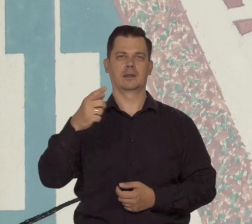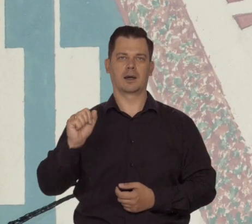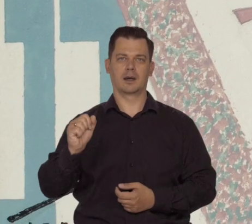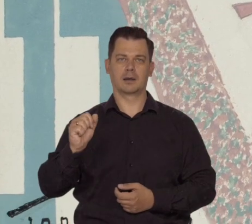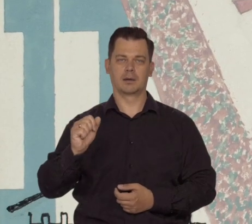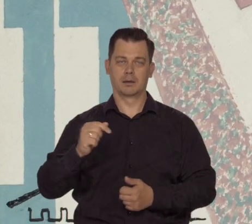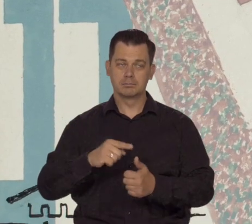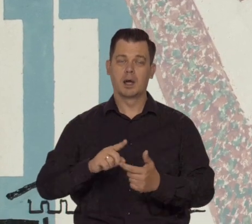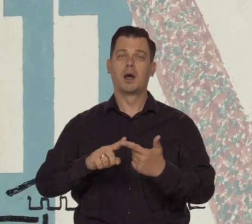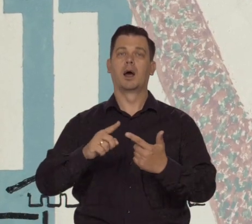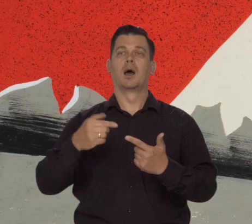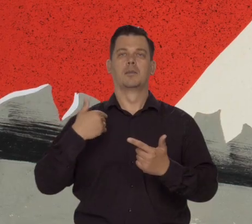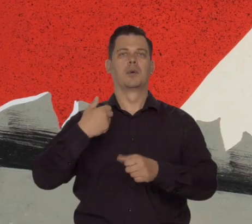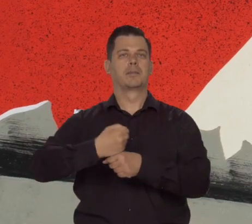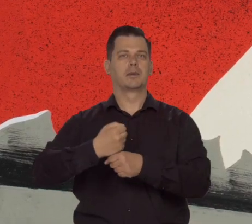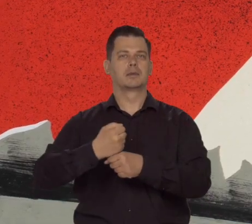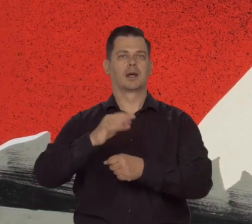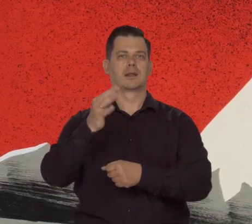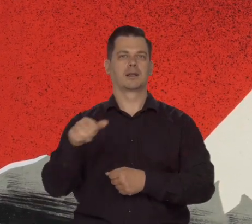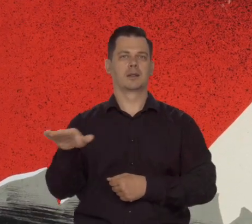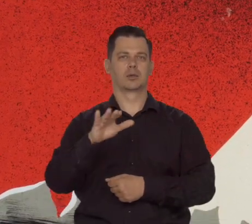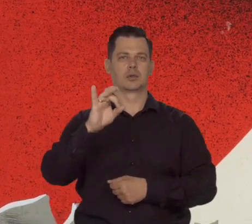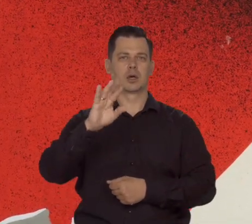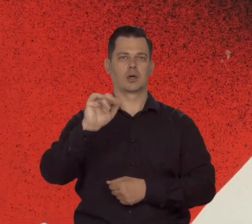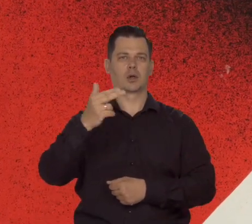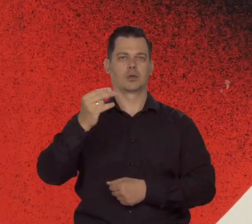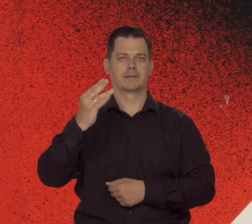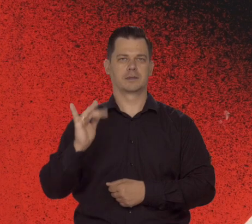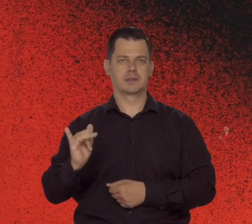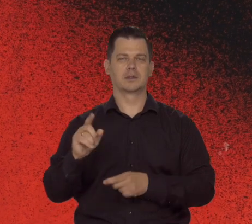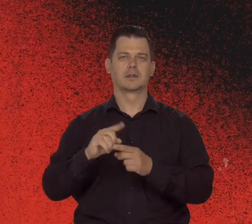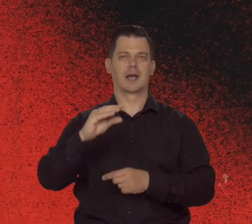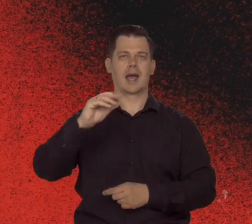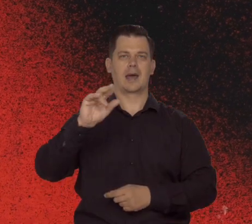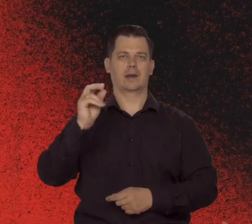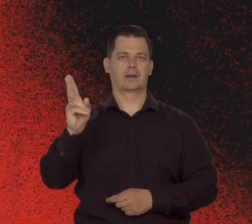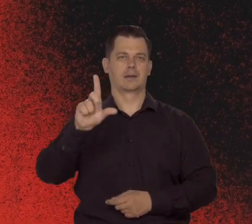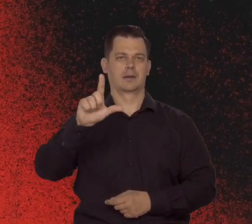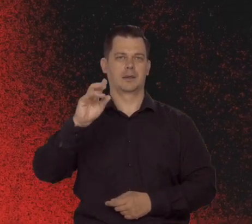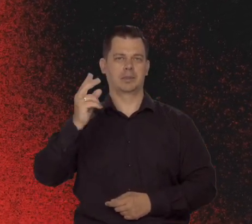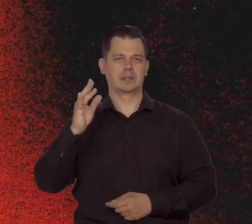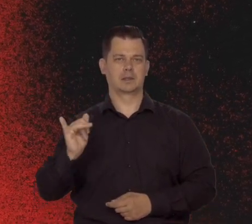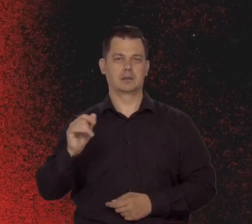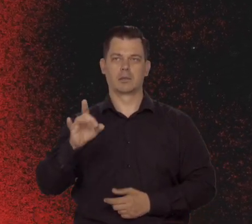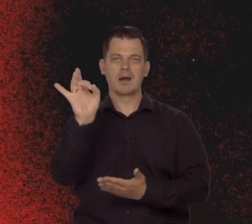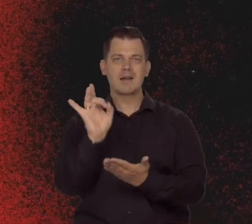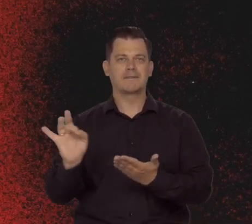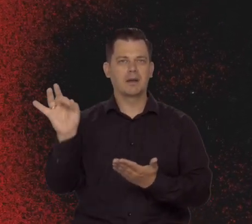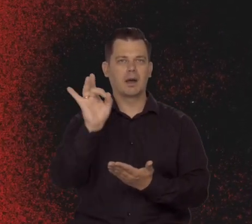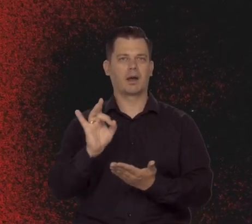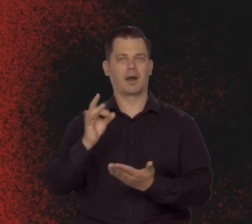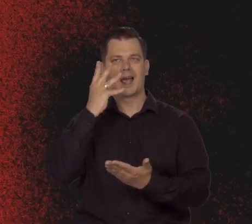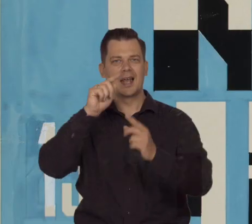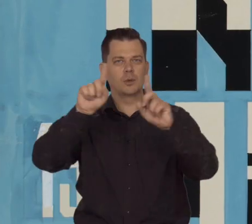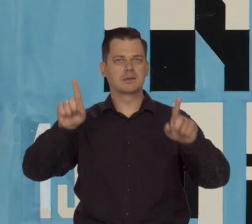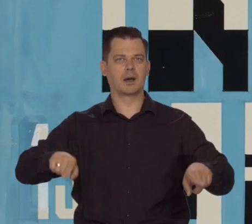Wajdy. Mamy także pracę Tadeusza Gronowskiego i Eryka Lipińskiego, ważnych grafików